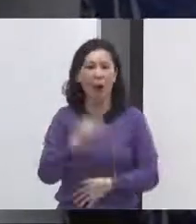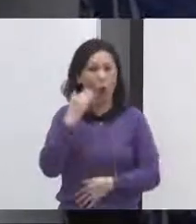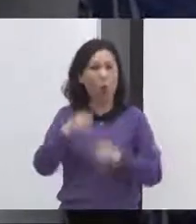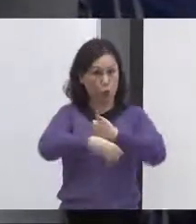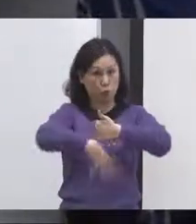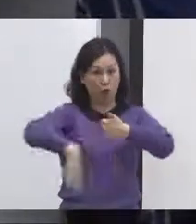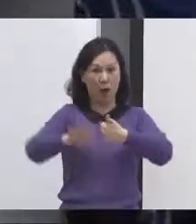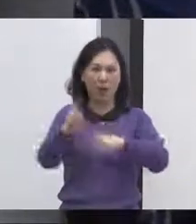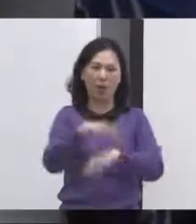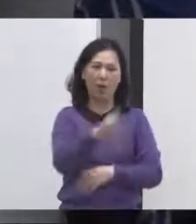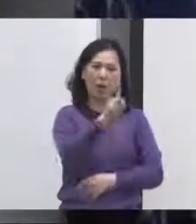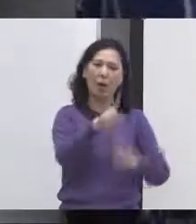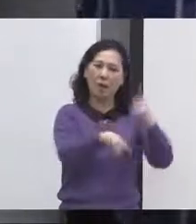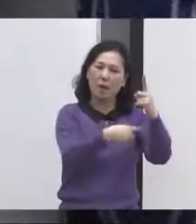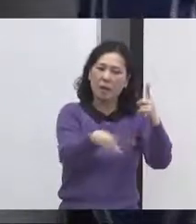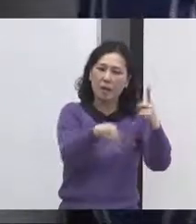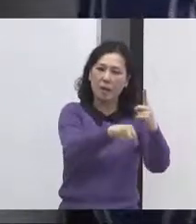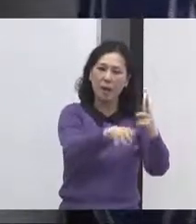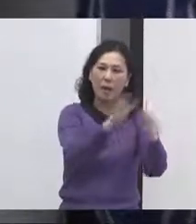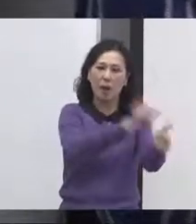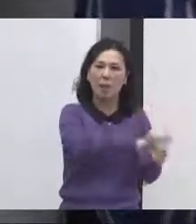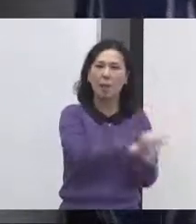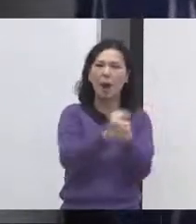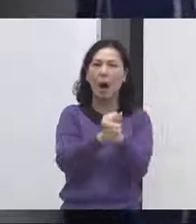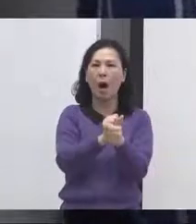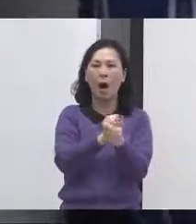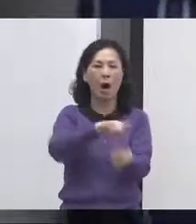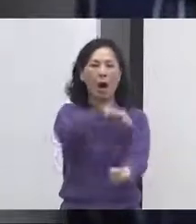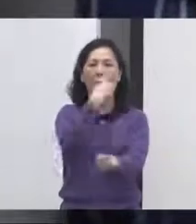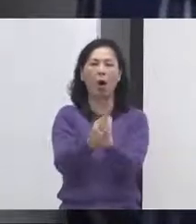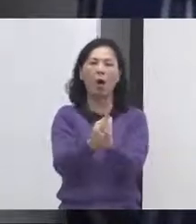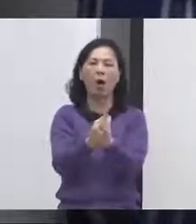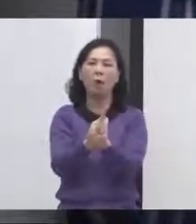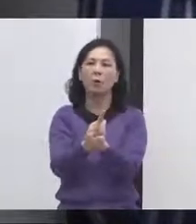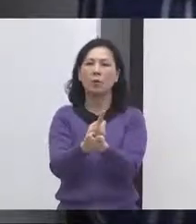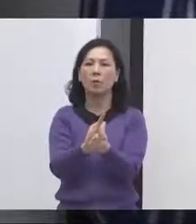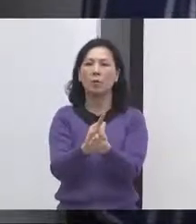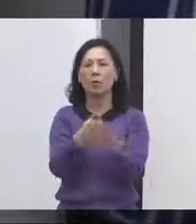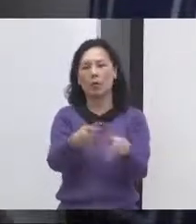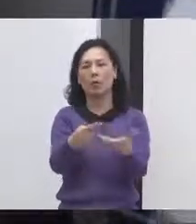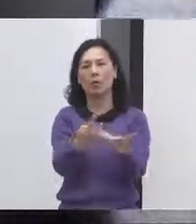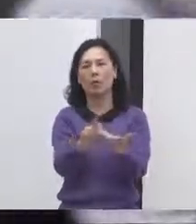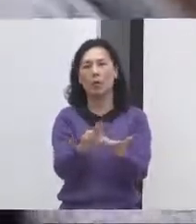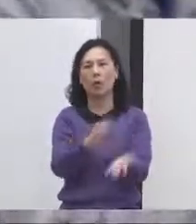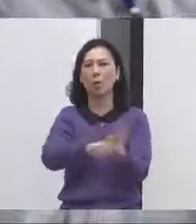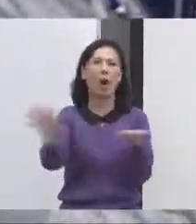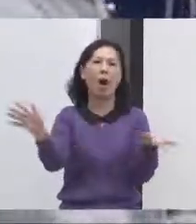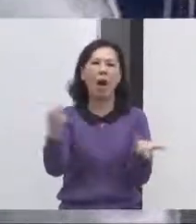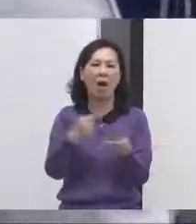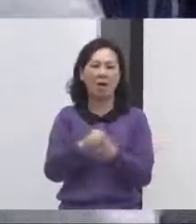一个人被抓到他就全部被歼灭了这样子？对，这是对你的一个回答的补充，这样谢